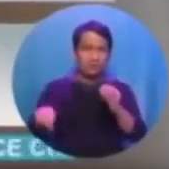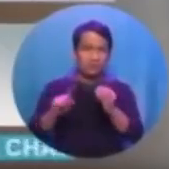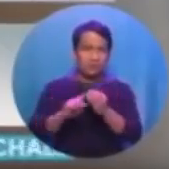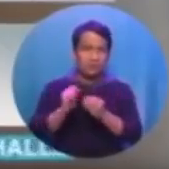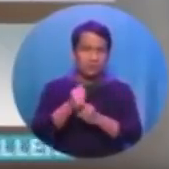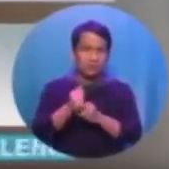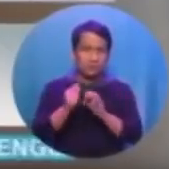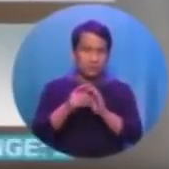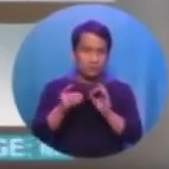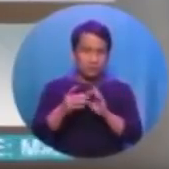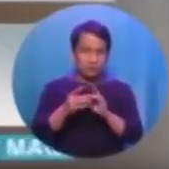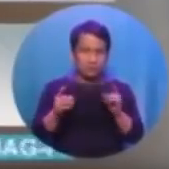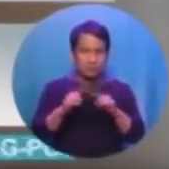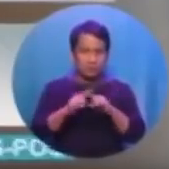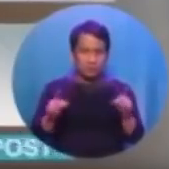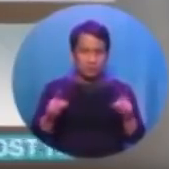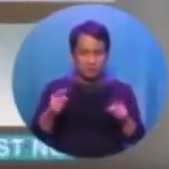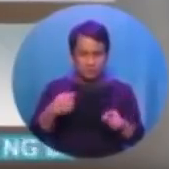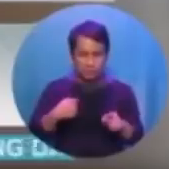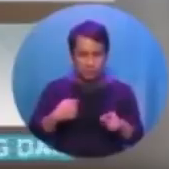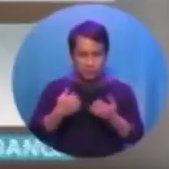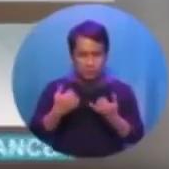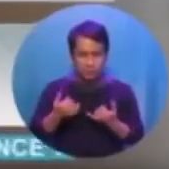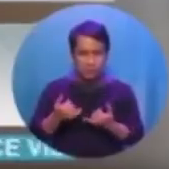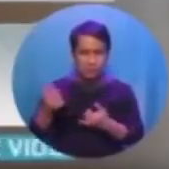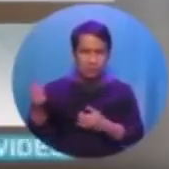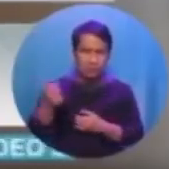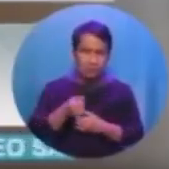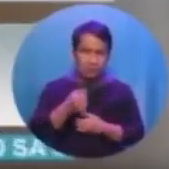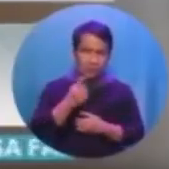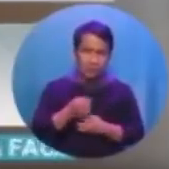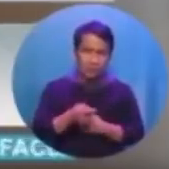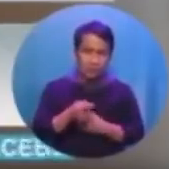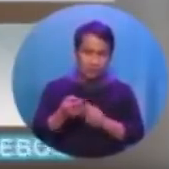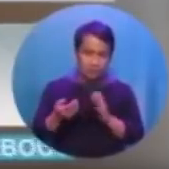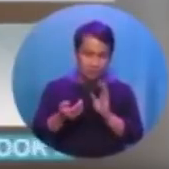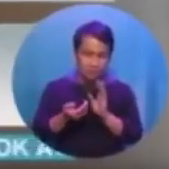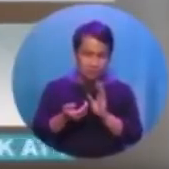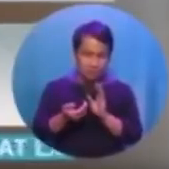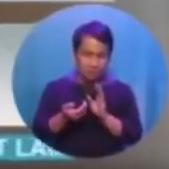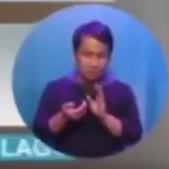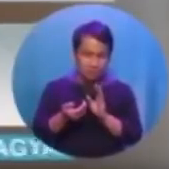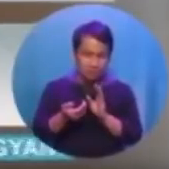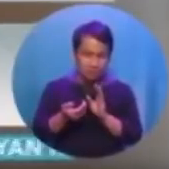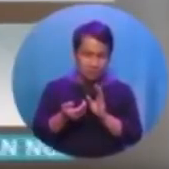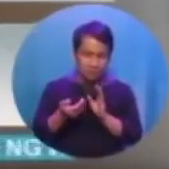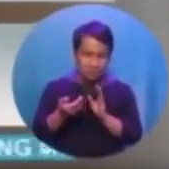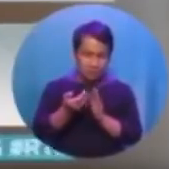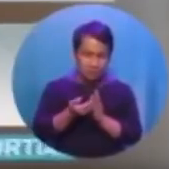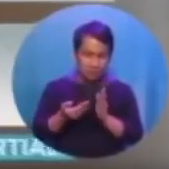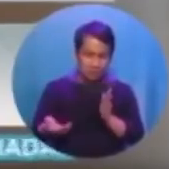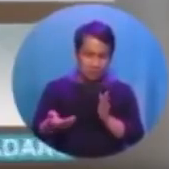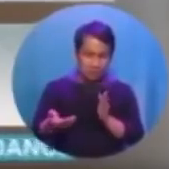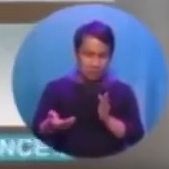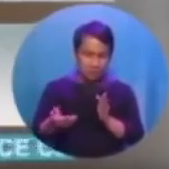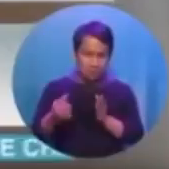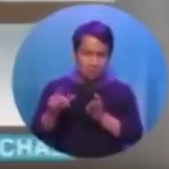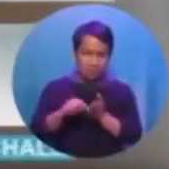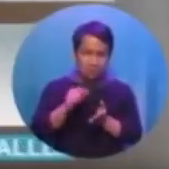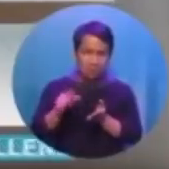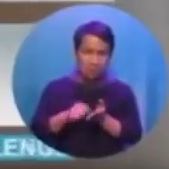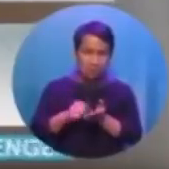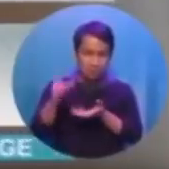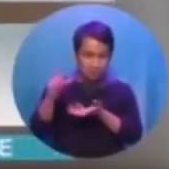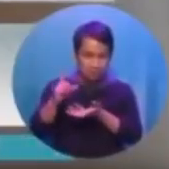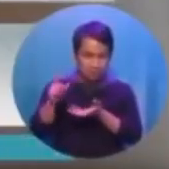mga statement po nila. Kaya, ang ginawa ko po ngayon, kumuha po talaga ako ng mga pinaprint yung mga